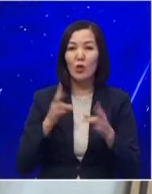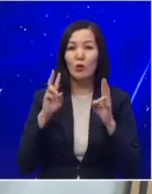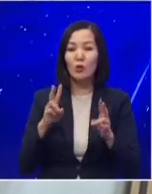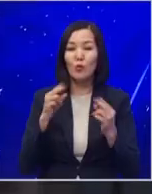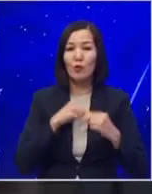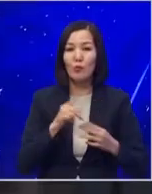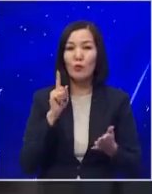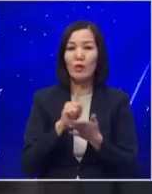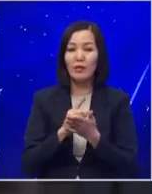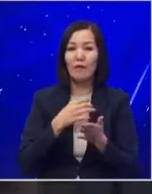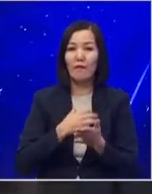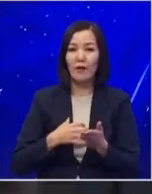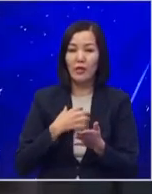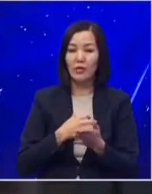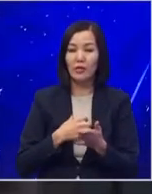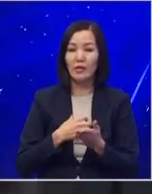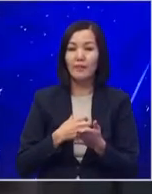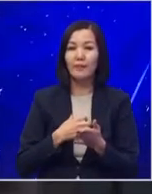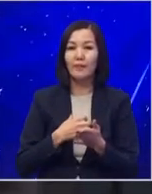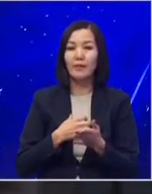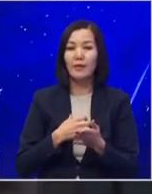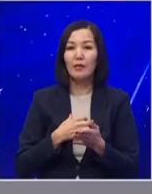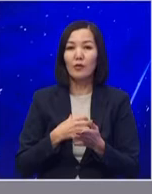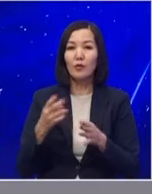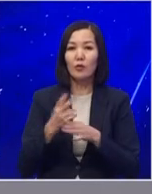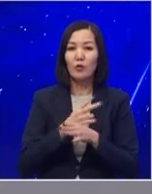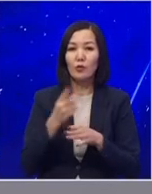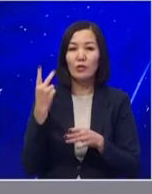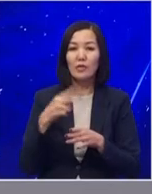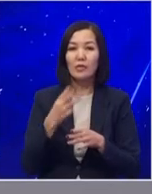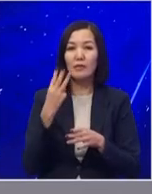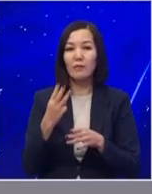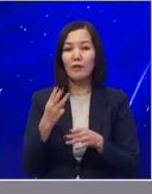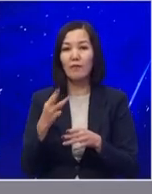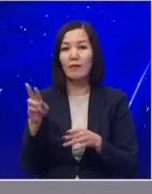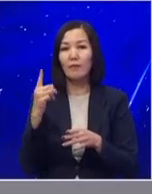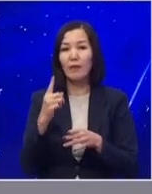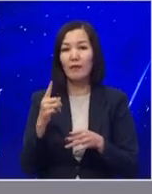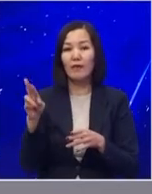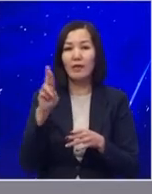уверен долги присяга превыше всего и заступать в ночь с 31 на первые должны самые опытные